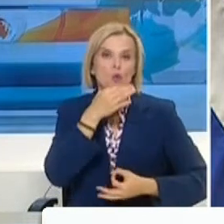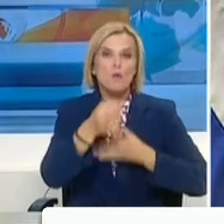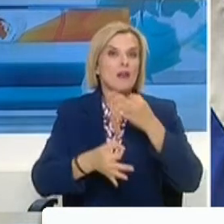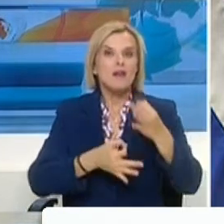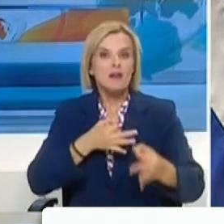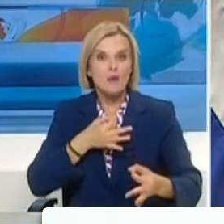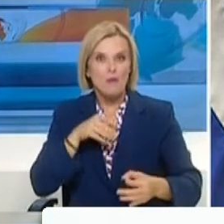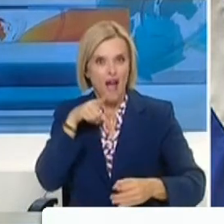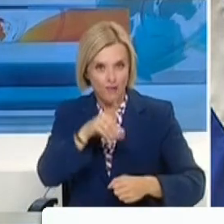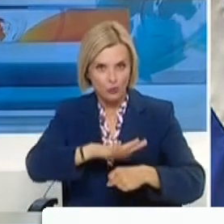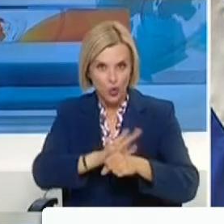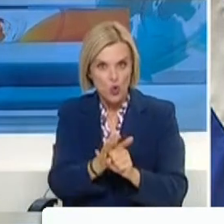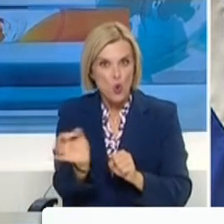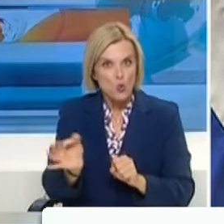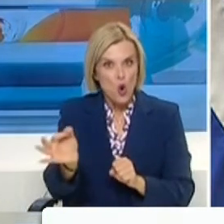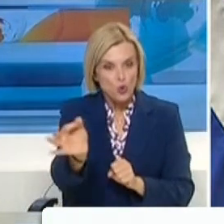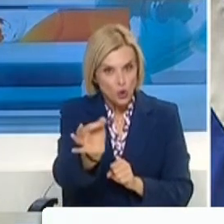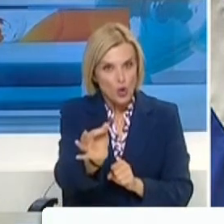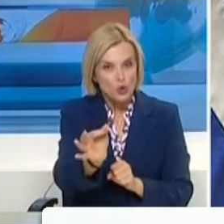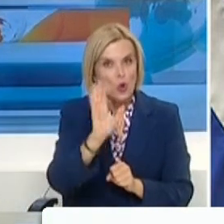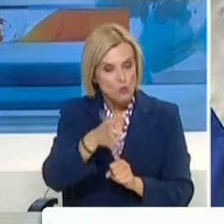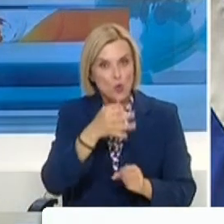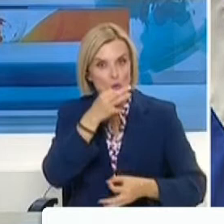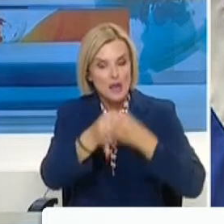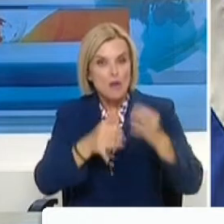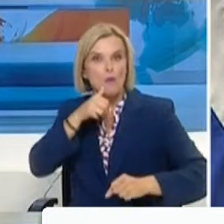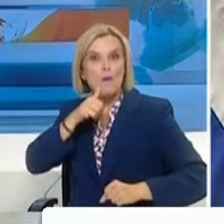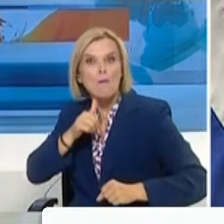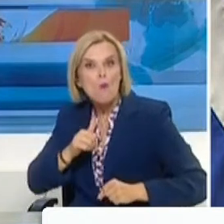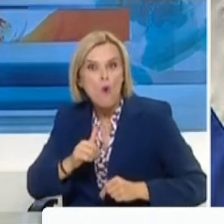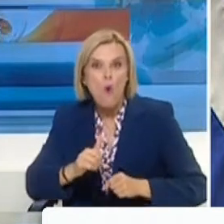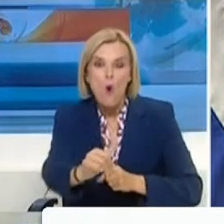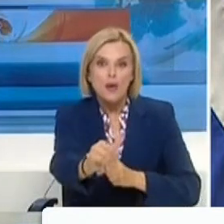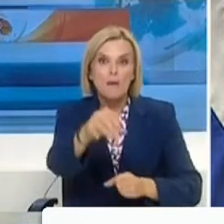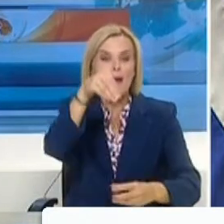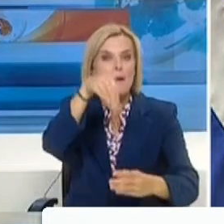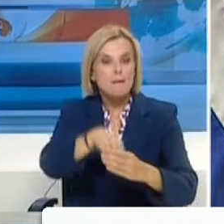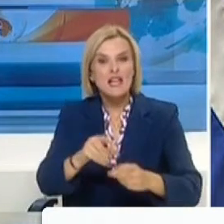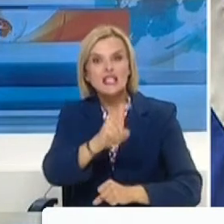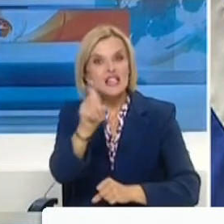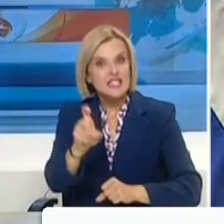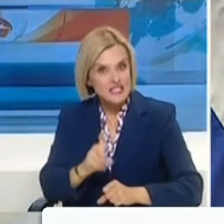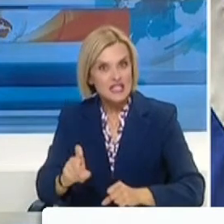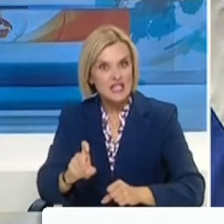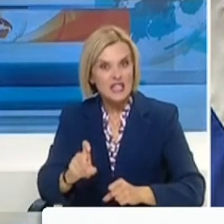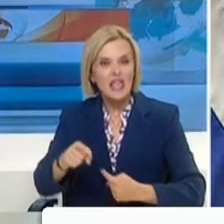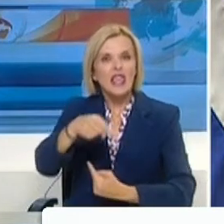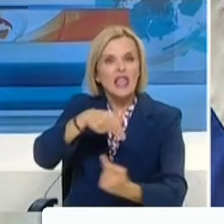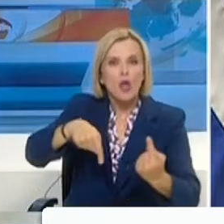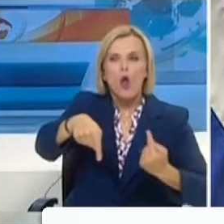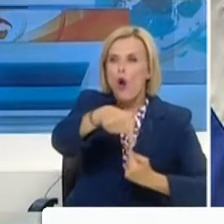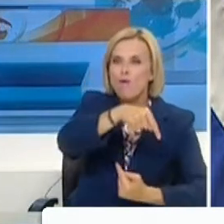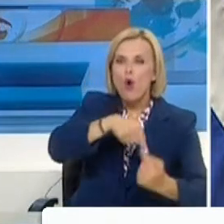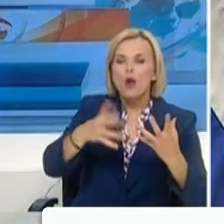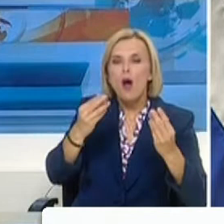να γίνει αυτός ο ιός άλλος ένας ενδημικός ιός. Τι σημαίνει ενδημικός? Με απλά λόγια σημαίνει πως θα κυκλοφορεί για αρκετό καιρό